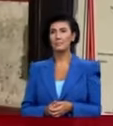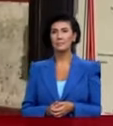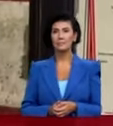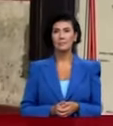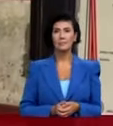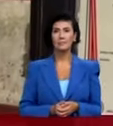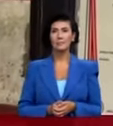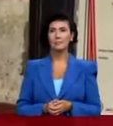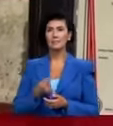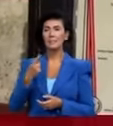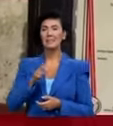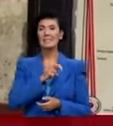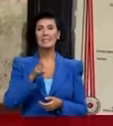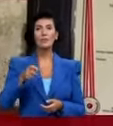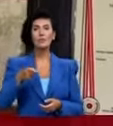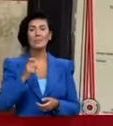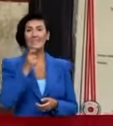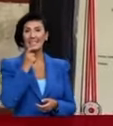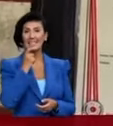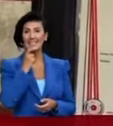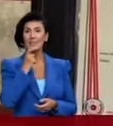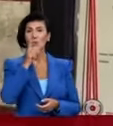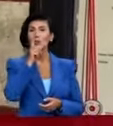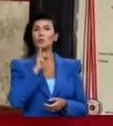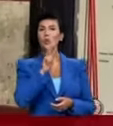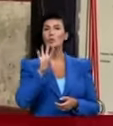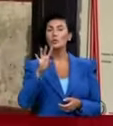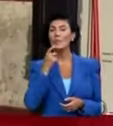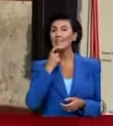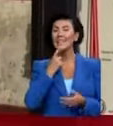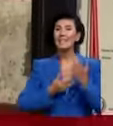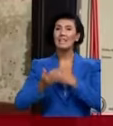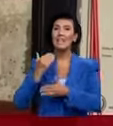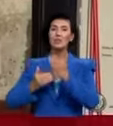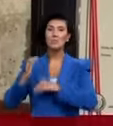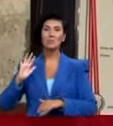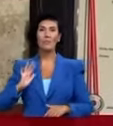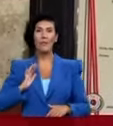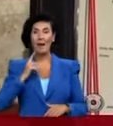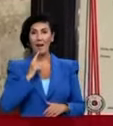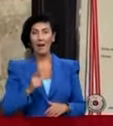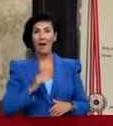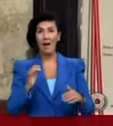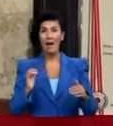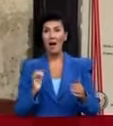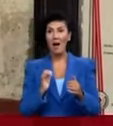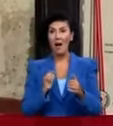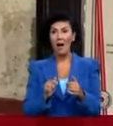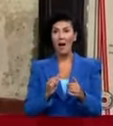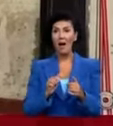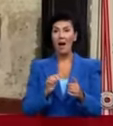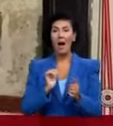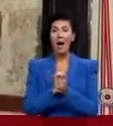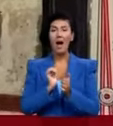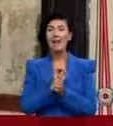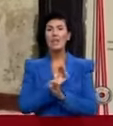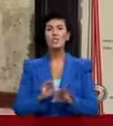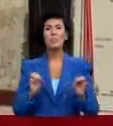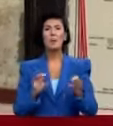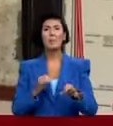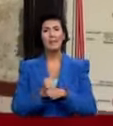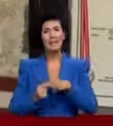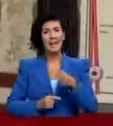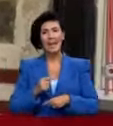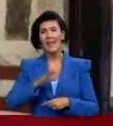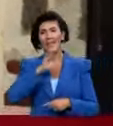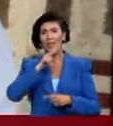Evet, isli kahve 1890 yılında, yani 134 yıllık bir geçmişi var isli kahvenin ve aile de o geleneği hiç bırakmamış aslında.